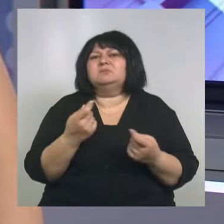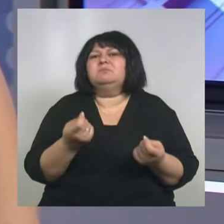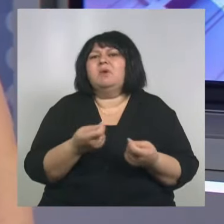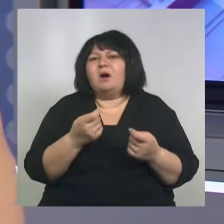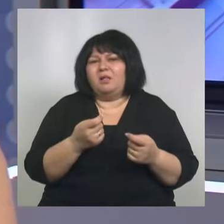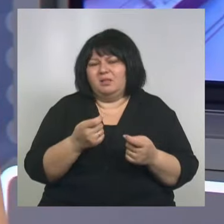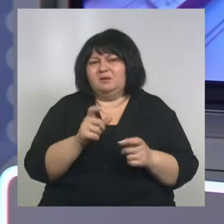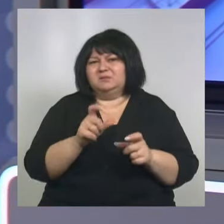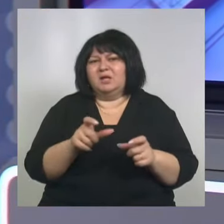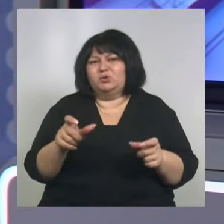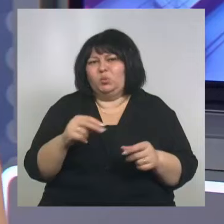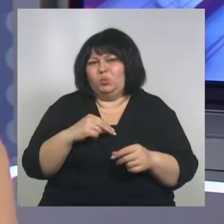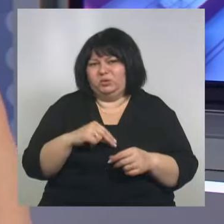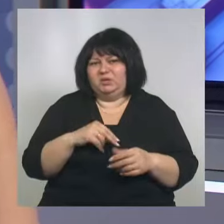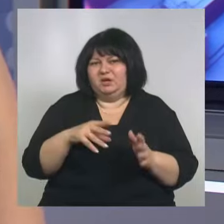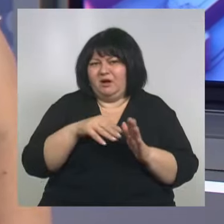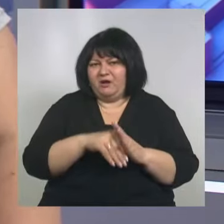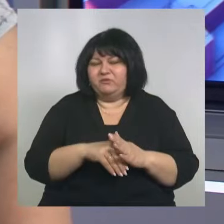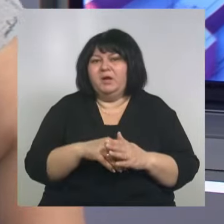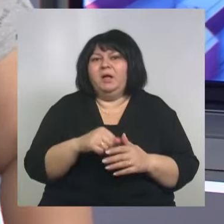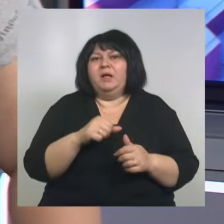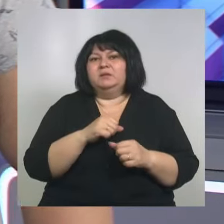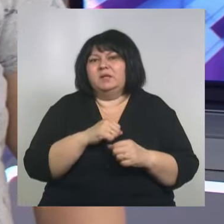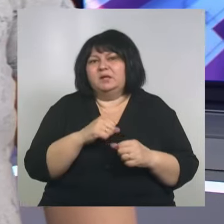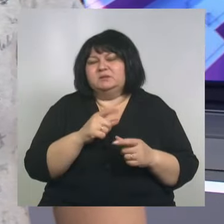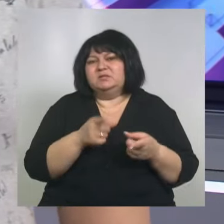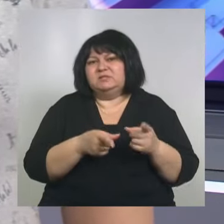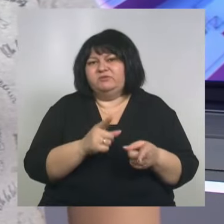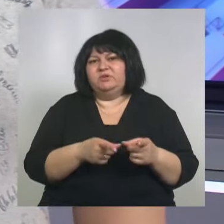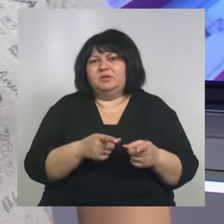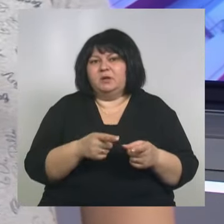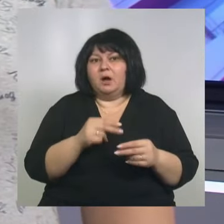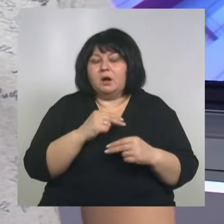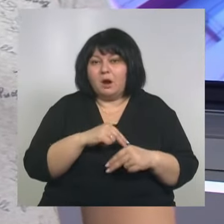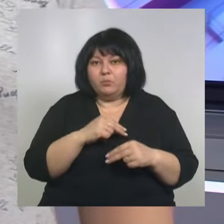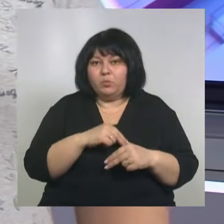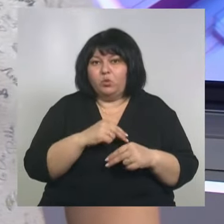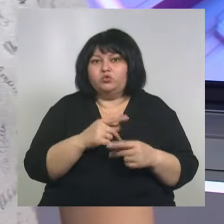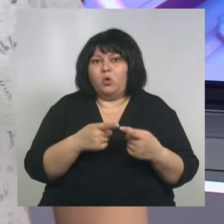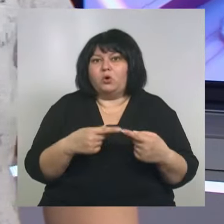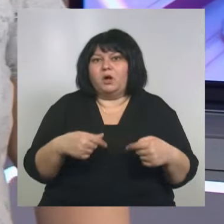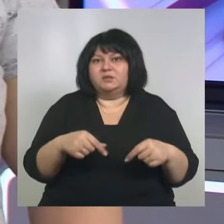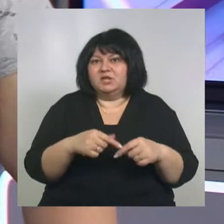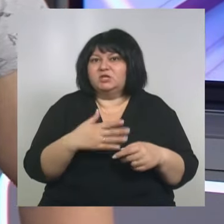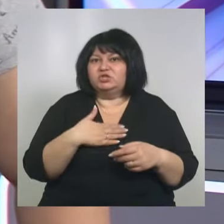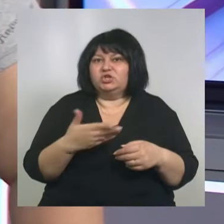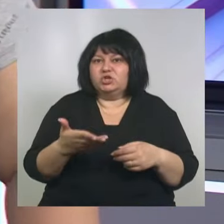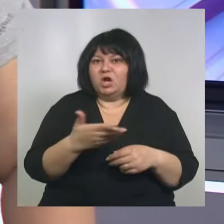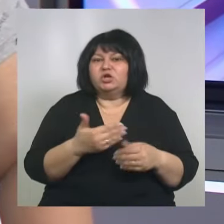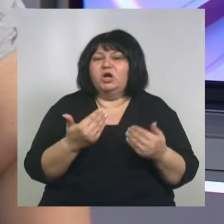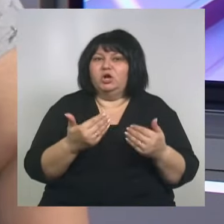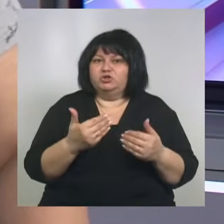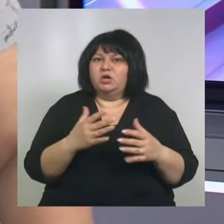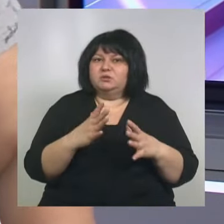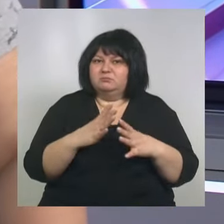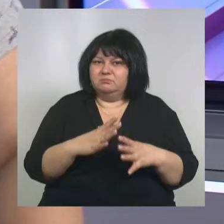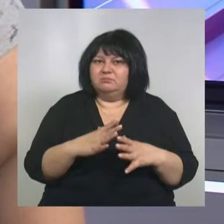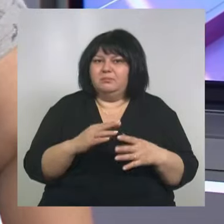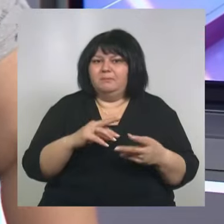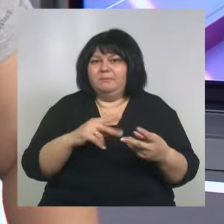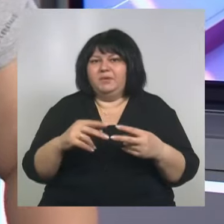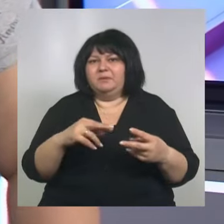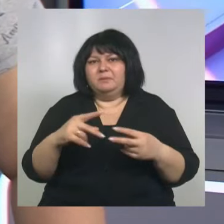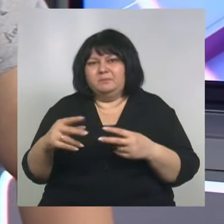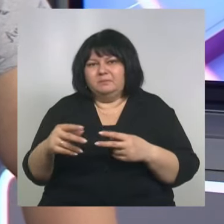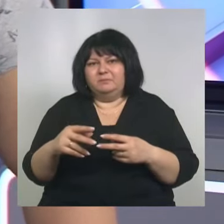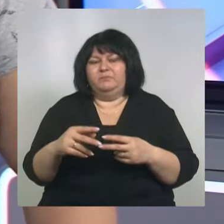сотрудников на самом деле но действительно работу организации нашей сейчас приходится перестраивать